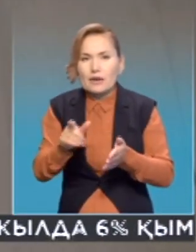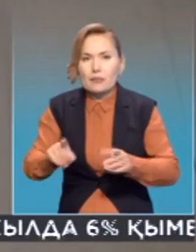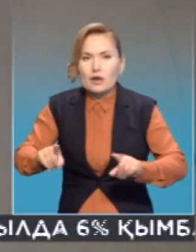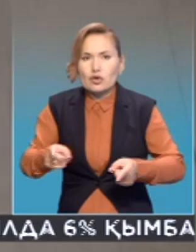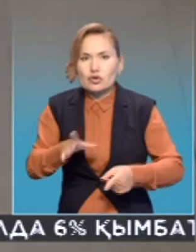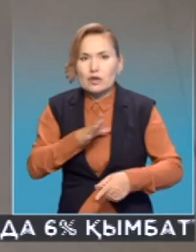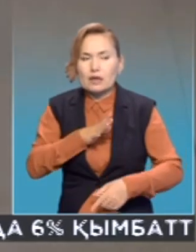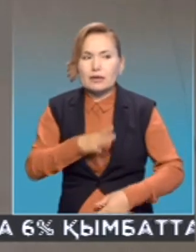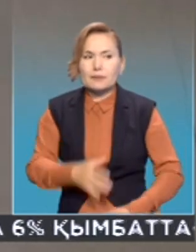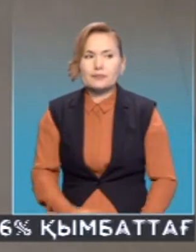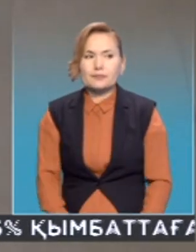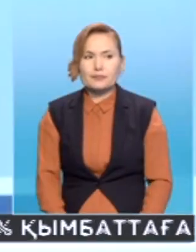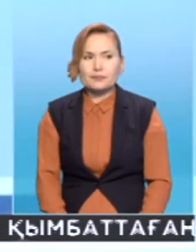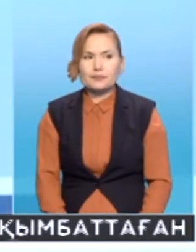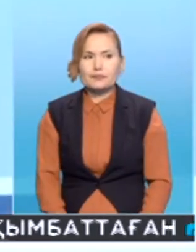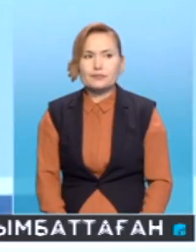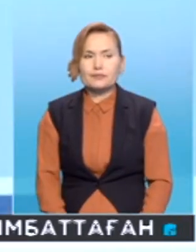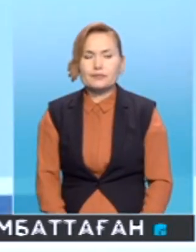ұсталды.